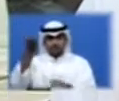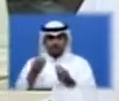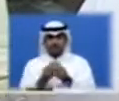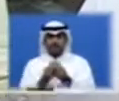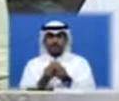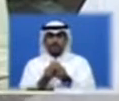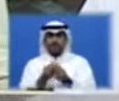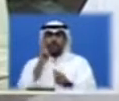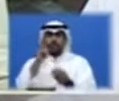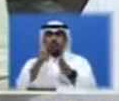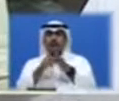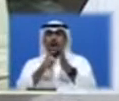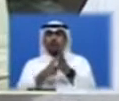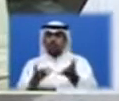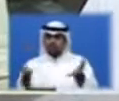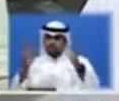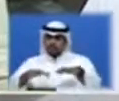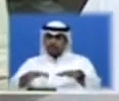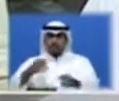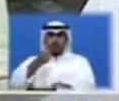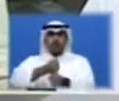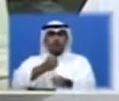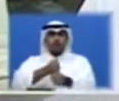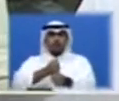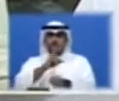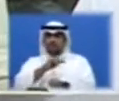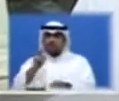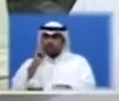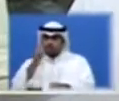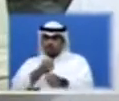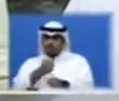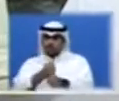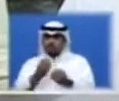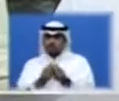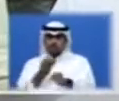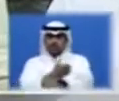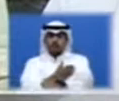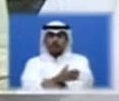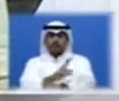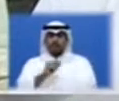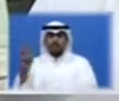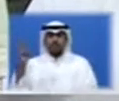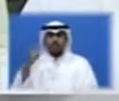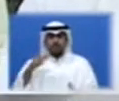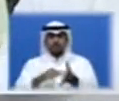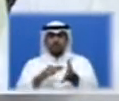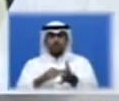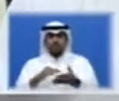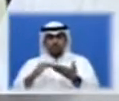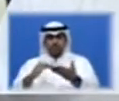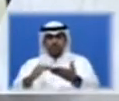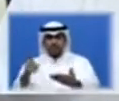وجاءت هذه القرارات وهذه المواقف لتثمر عن اختيار قائد الإنسانية من خلال تكريمه في الأمم